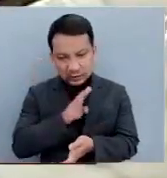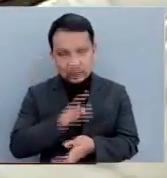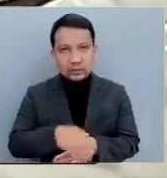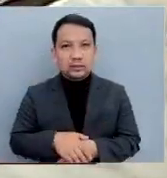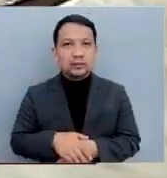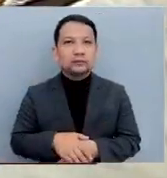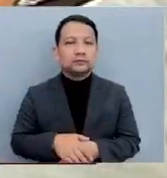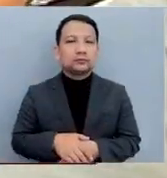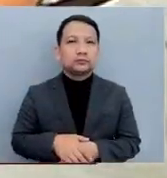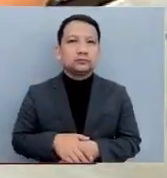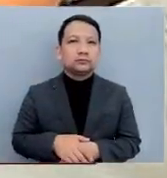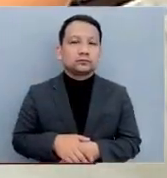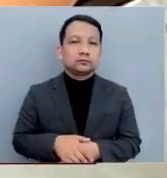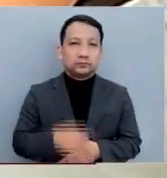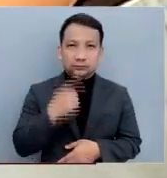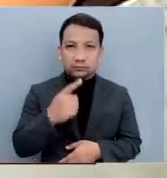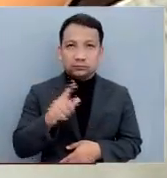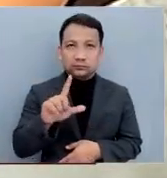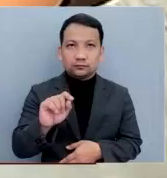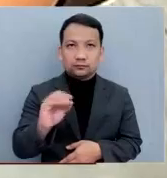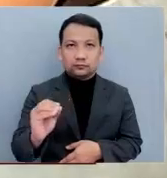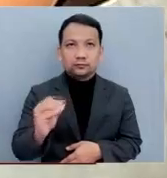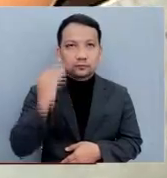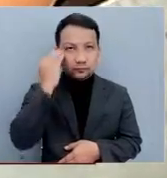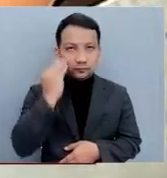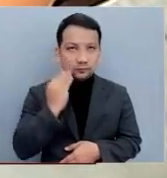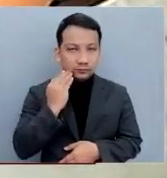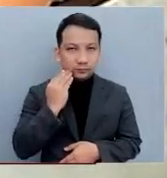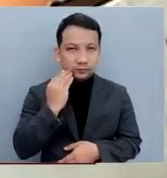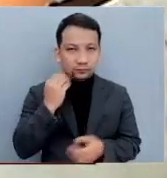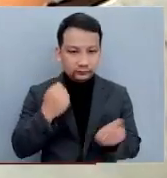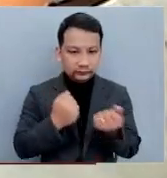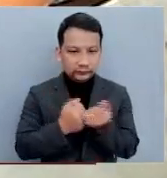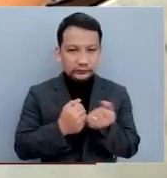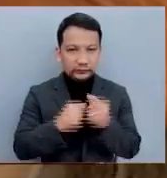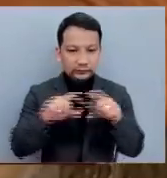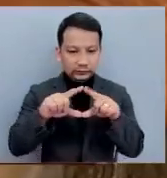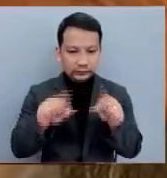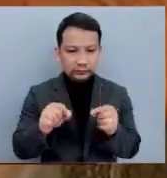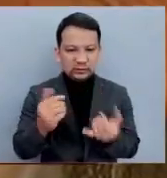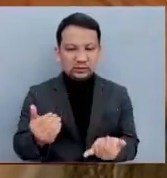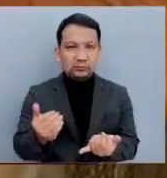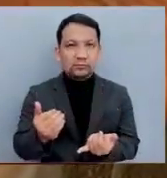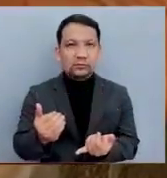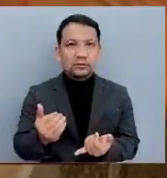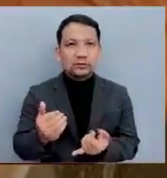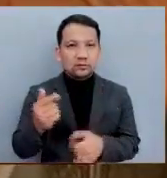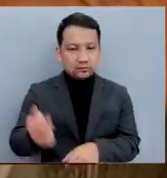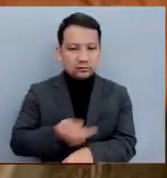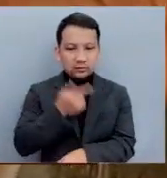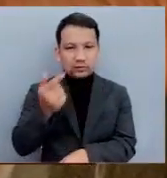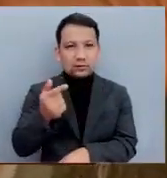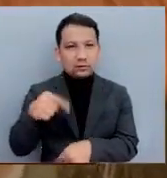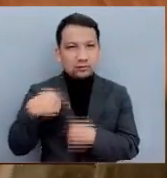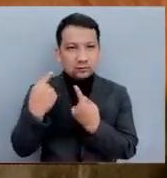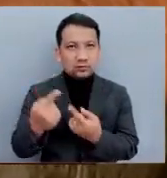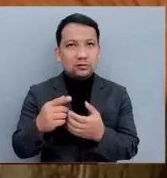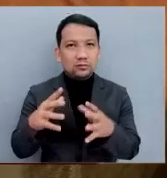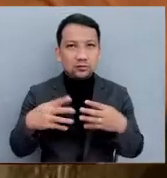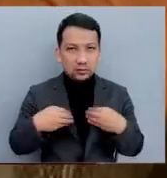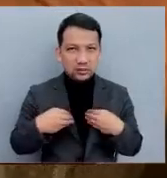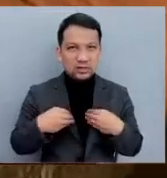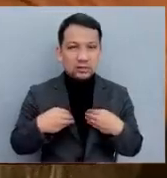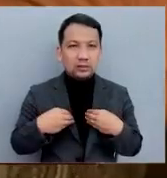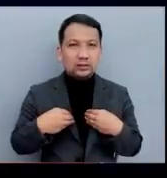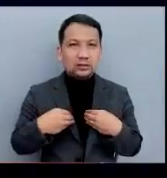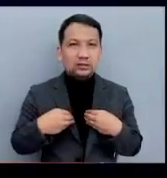agad-agad. Ayon sa LTO, kulang pa rin kasi ang supply ng plastic cards hanggang ngayon at mukhang matatagalan pa raw bago matanggap ng mga motorista